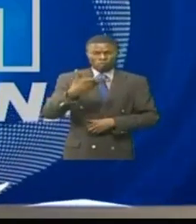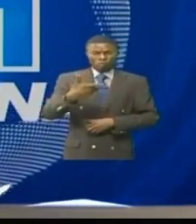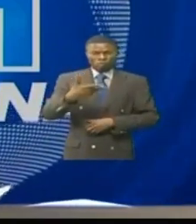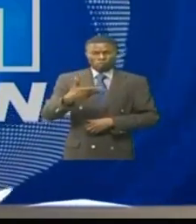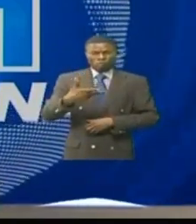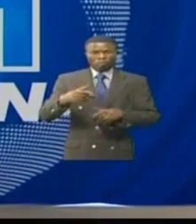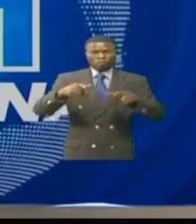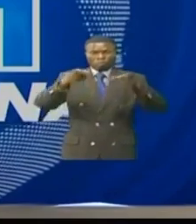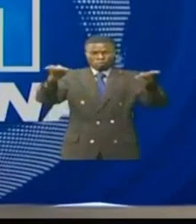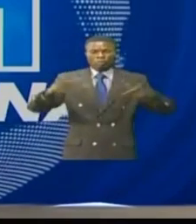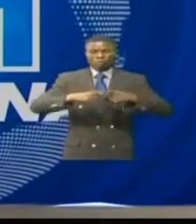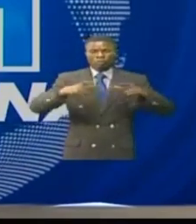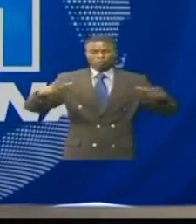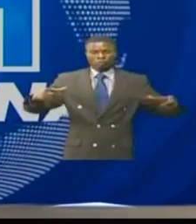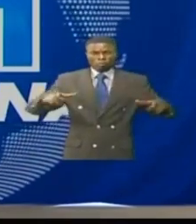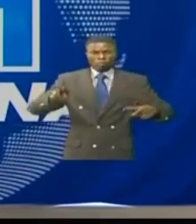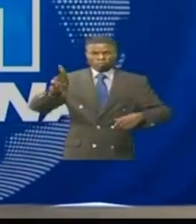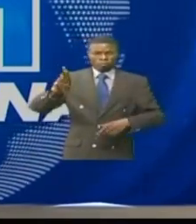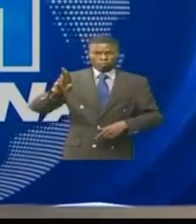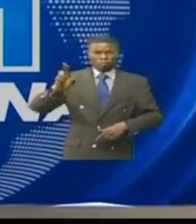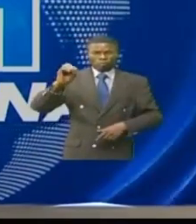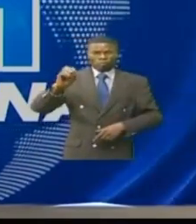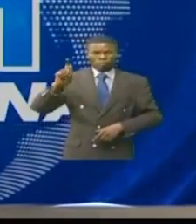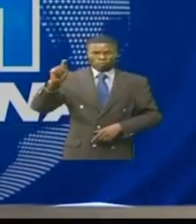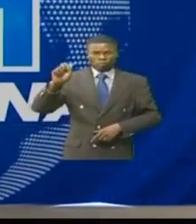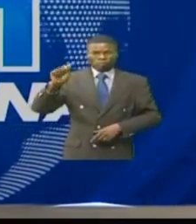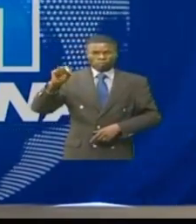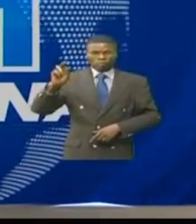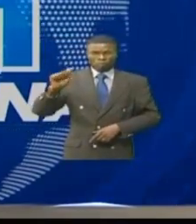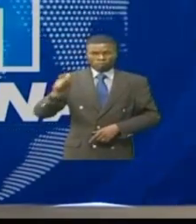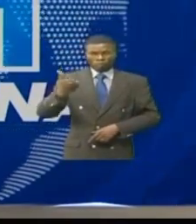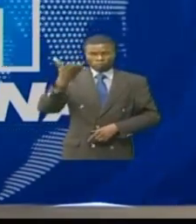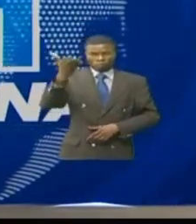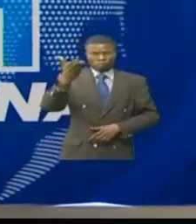la grande salle de Rotana. Regardez.